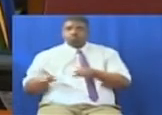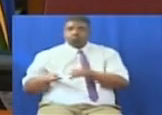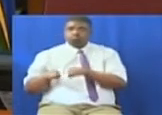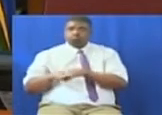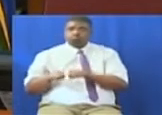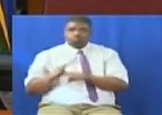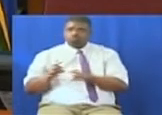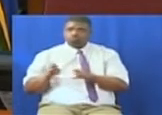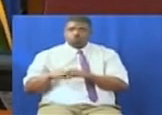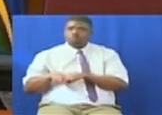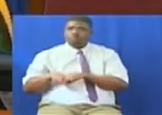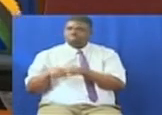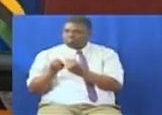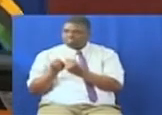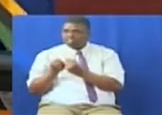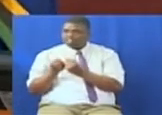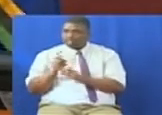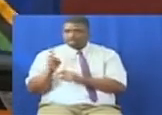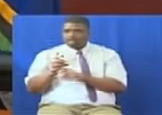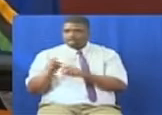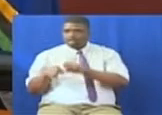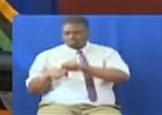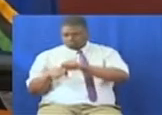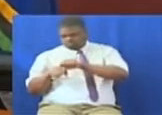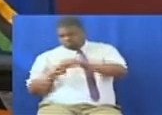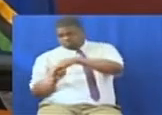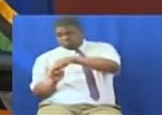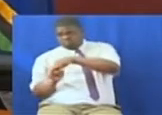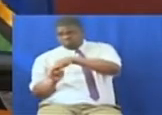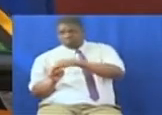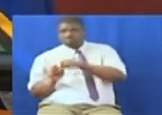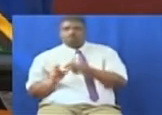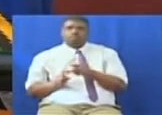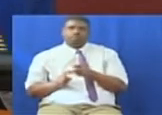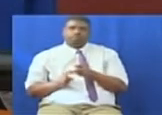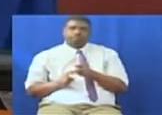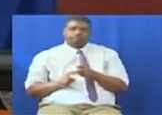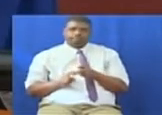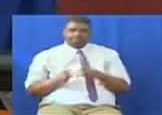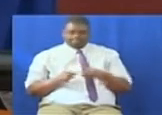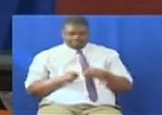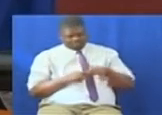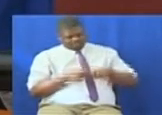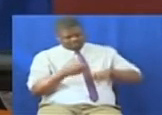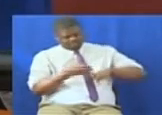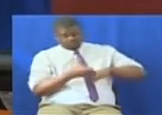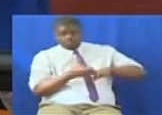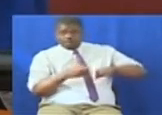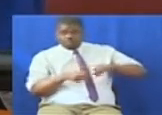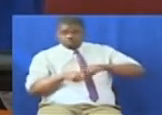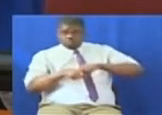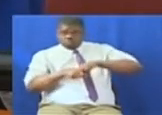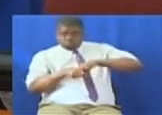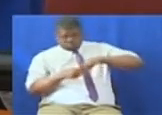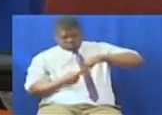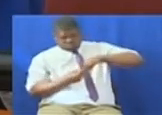sio kuvunjika kwa mfupa mkubwa huu. Unajua kwenye mguu kuna mfupa mkubwa, alafu kuna hivi vi